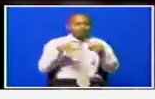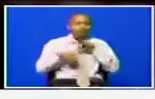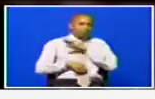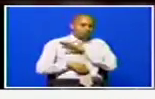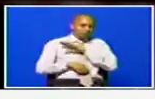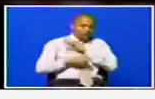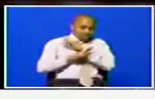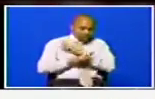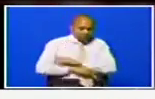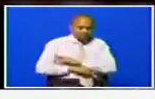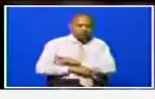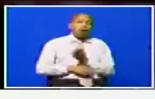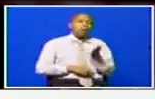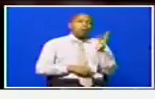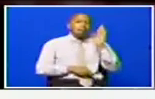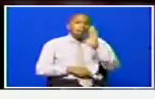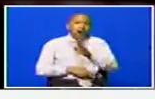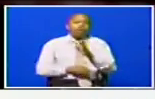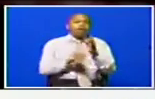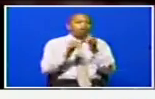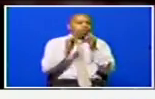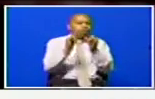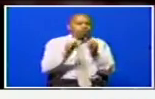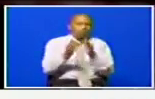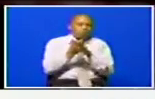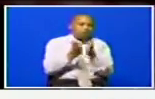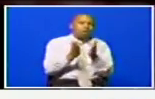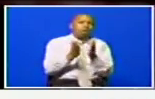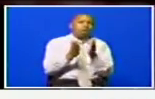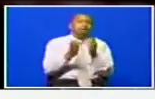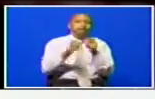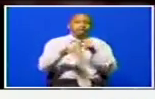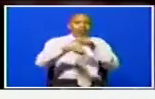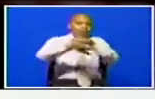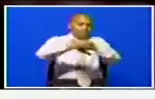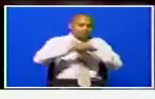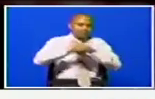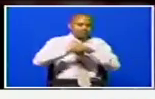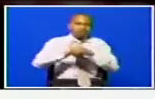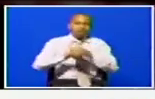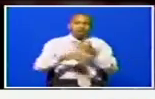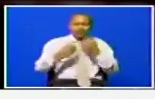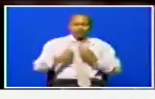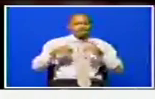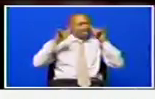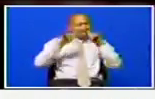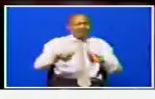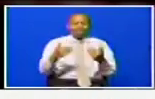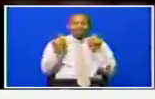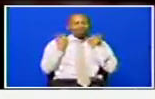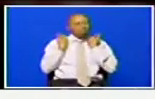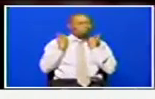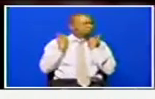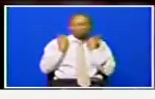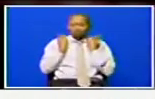lakini atakuwa nakuja Yusuf Ibrahim ambaye atakuwa nakupasha mengi kwa lugha ya King'enge. Twakesha hapa sisi hatulali kwa ajili yako